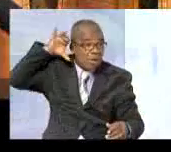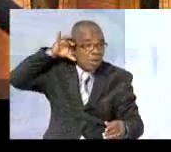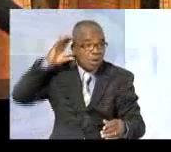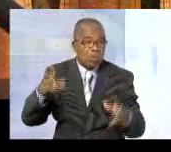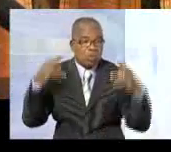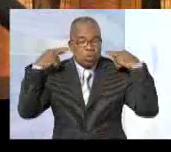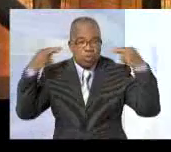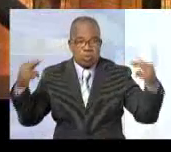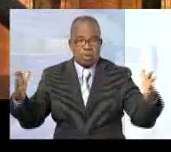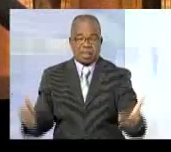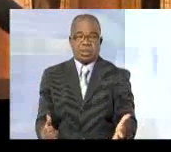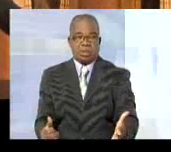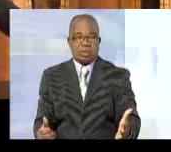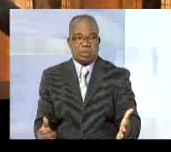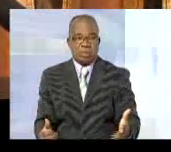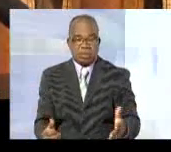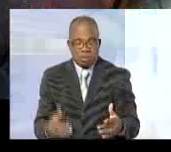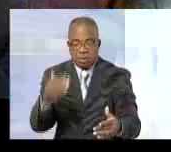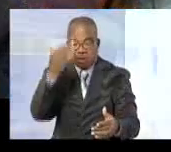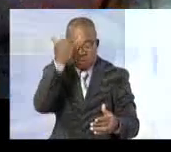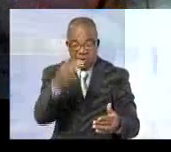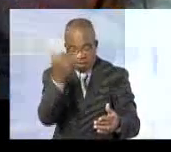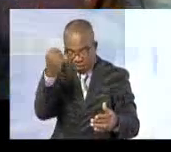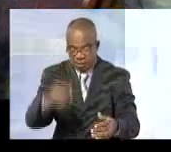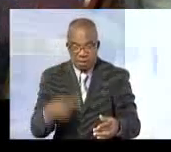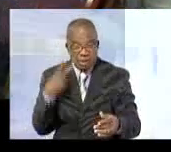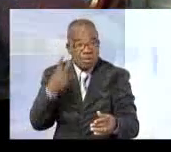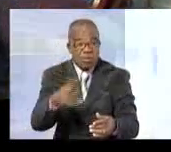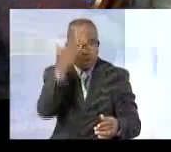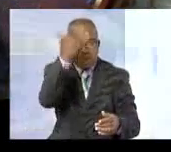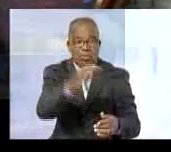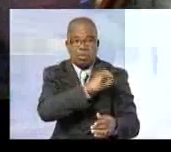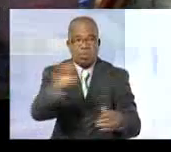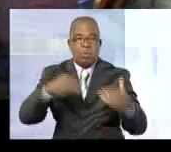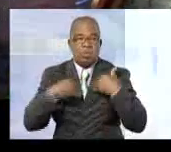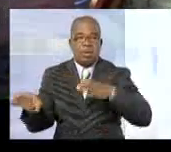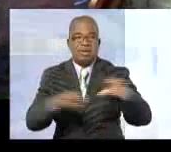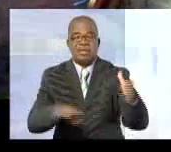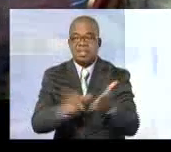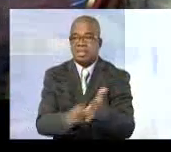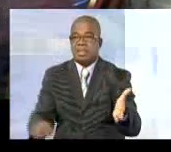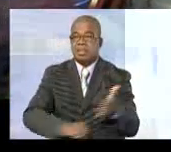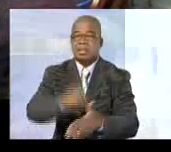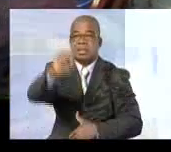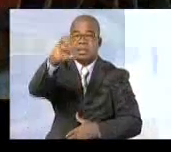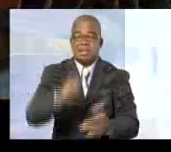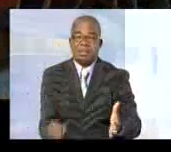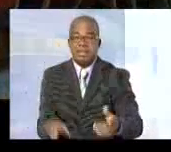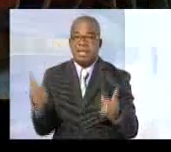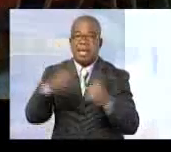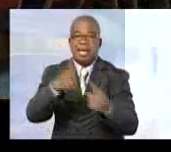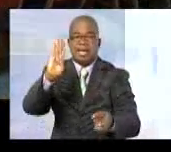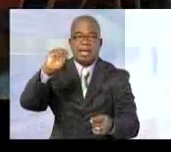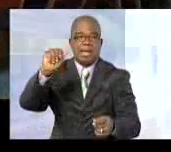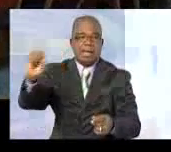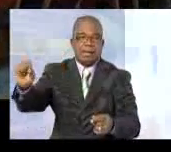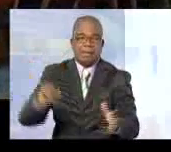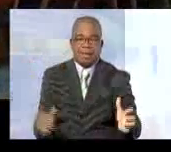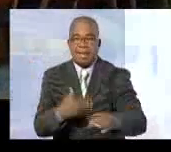1990 dans un processus de libéralisation du secteur de l'audiovisuel. Il s'agit, au bout du parcours, d'autoriser,